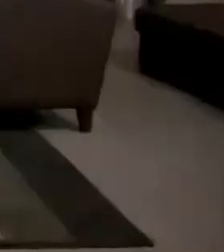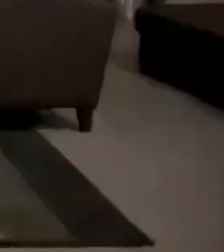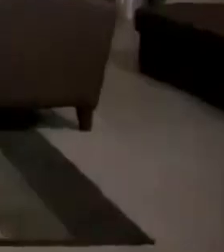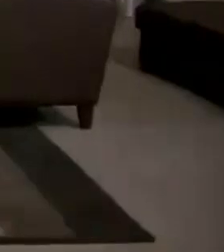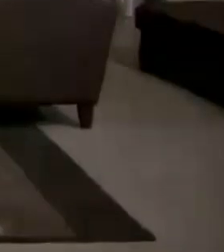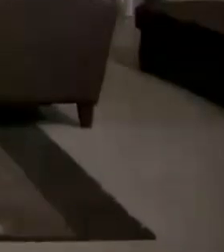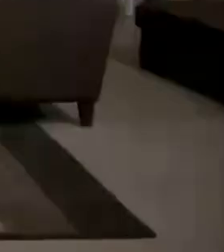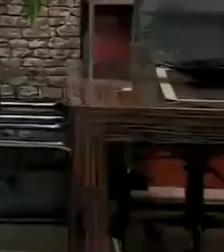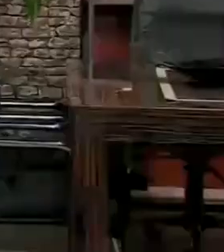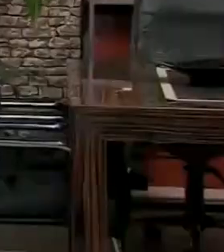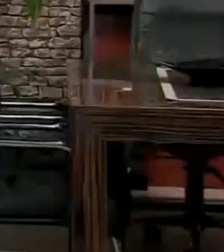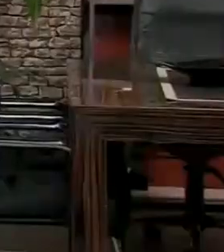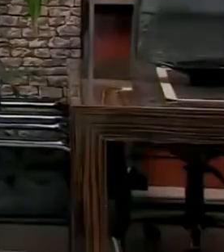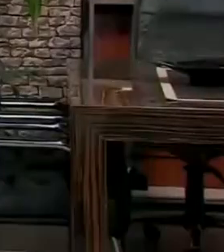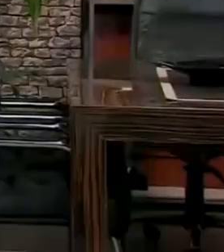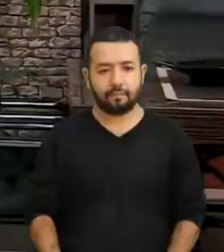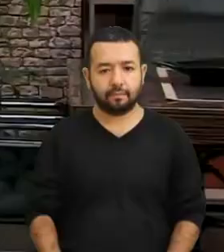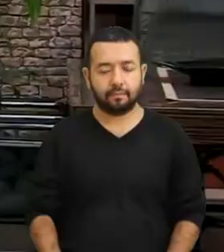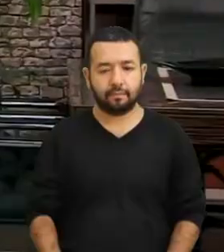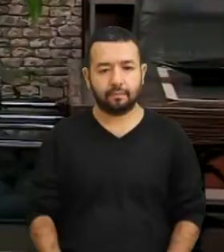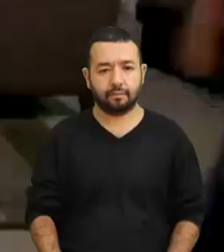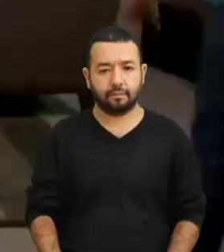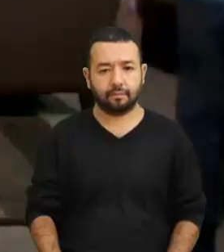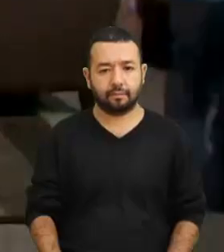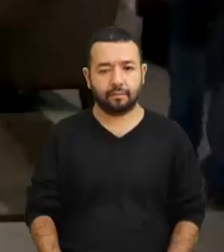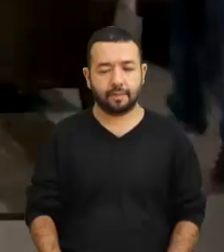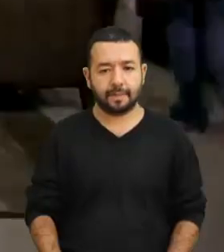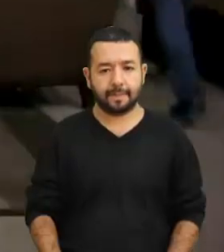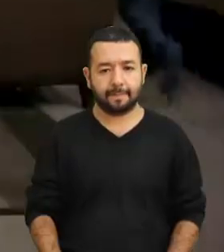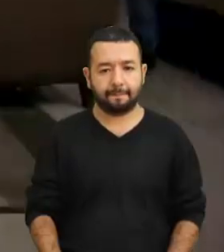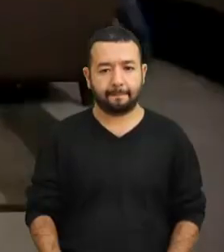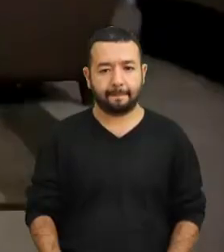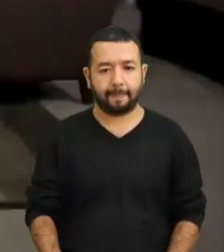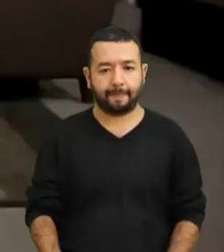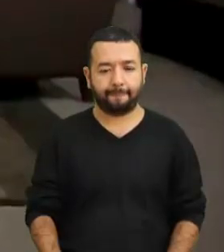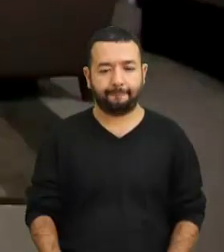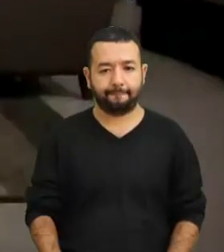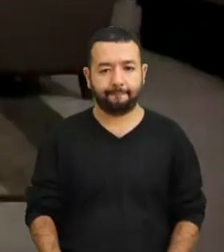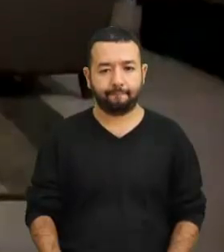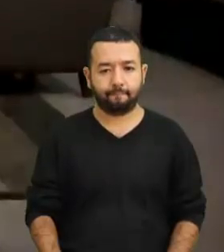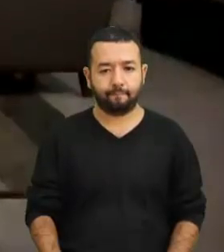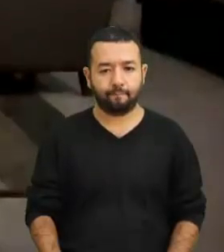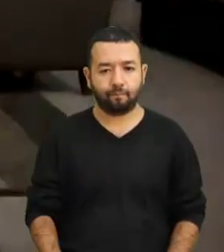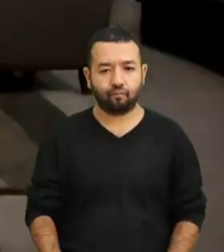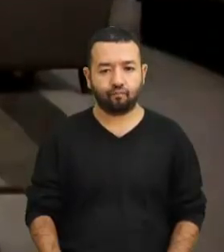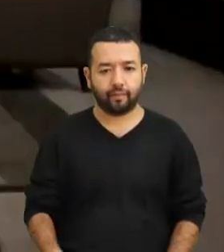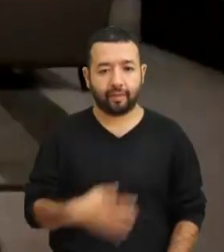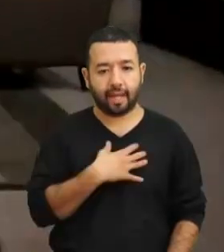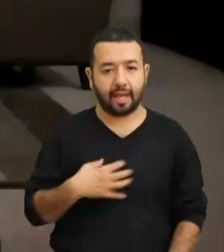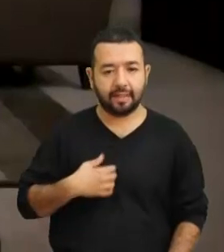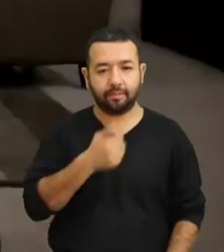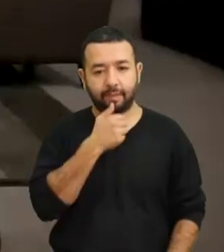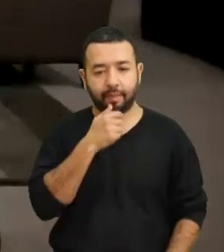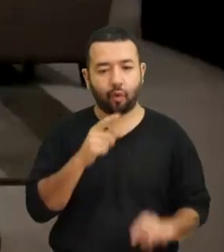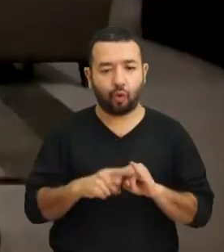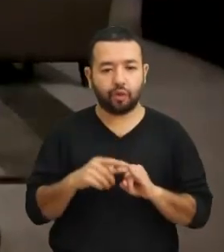Timuçin'le Şevval karşılıklı oturmuş dergileri karıştırıyorlar. Sarp heyecanla masasının başına geçip oturdu. Anneciğim